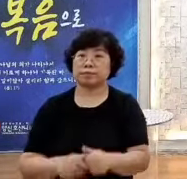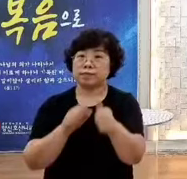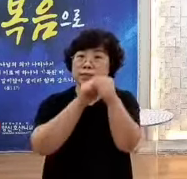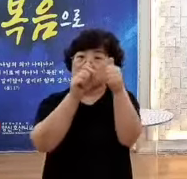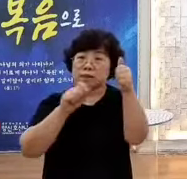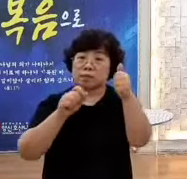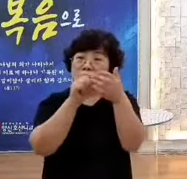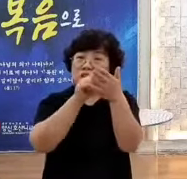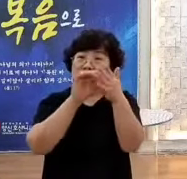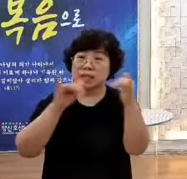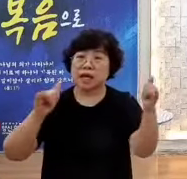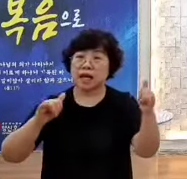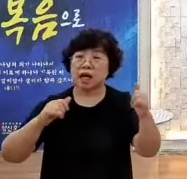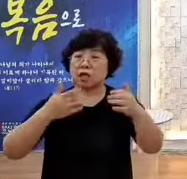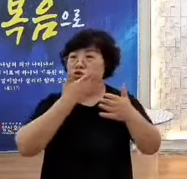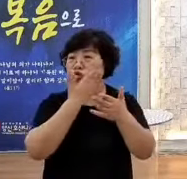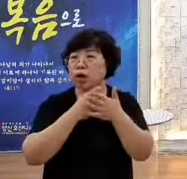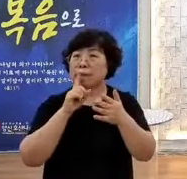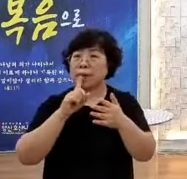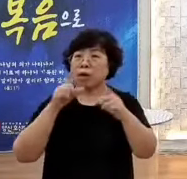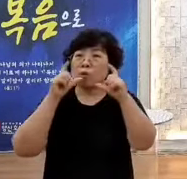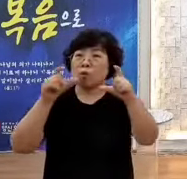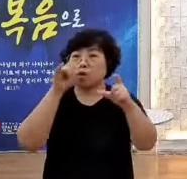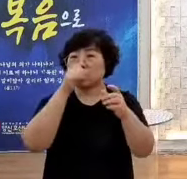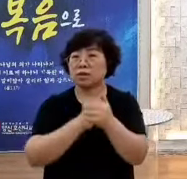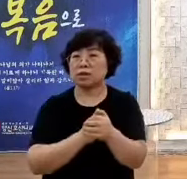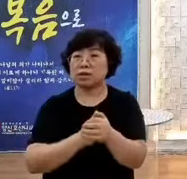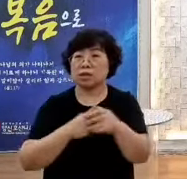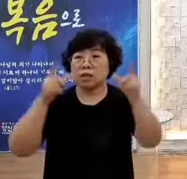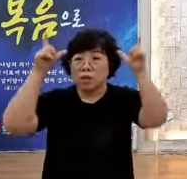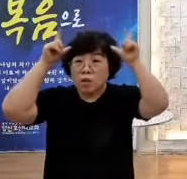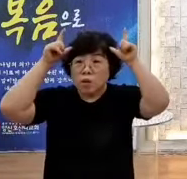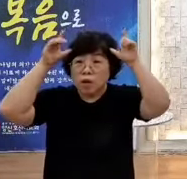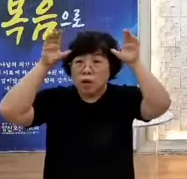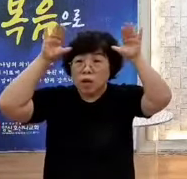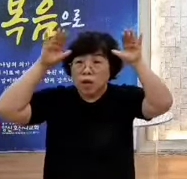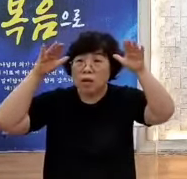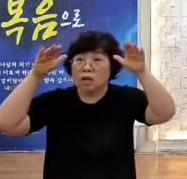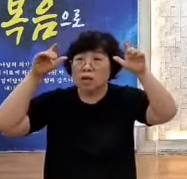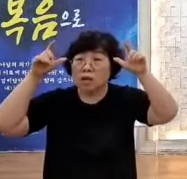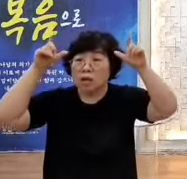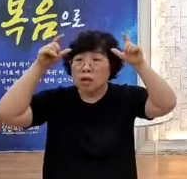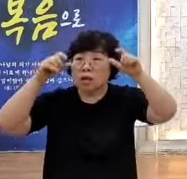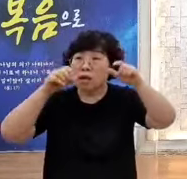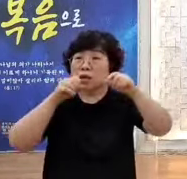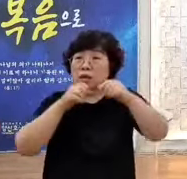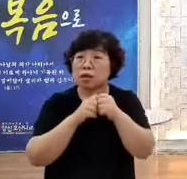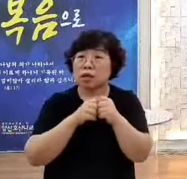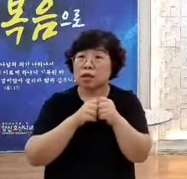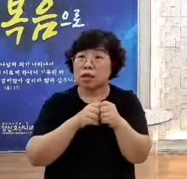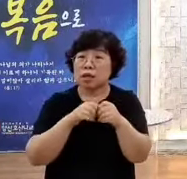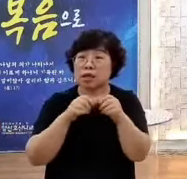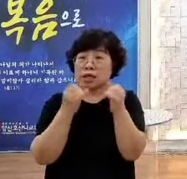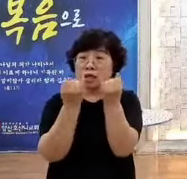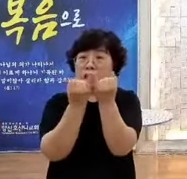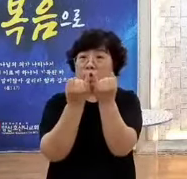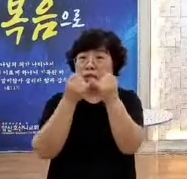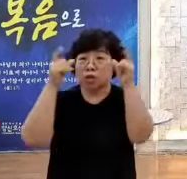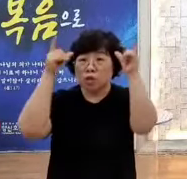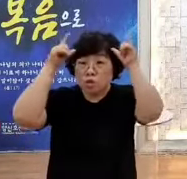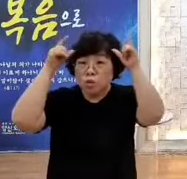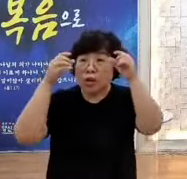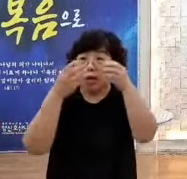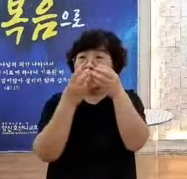기자가 이 중요한 말을 하고 있습니다. 우리 다 같이 한번 읽어보겠습니다. 시작. 염소와 황소의 피와 암송아지의